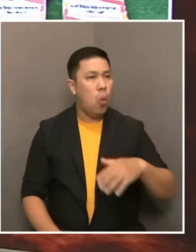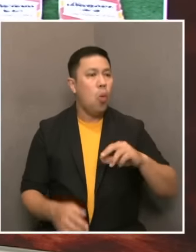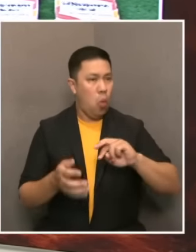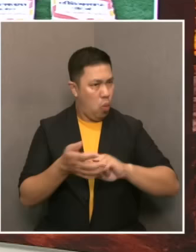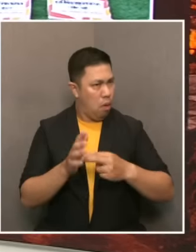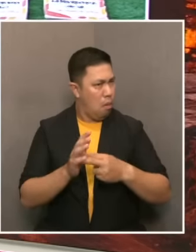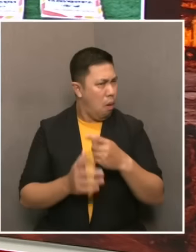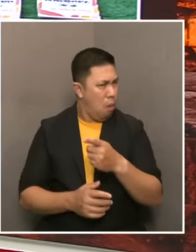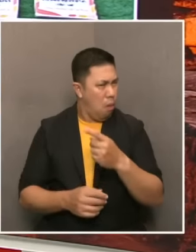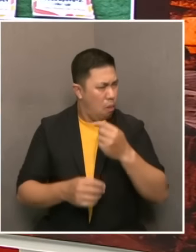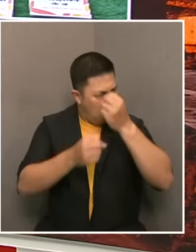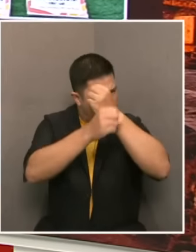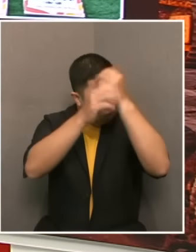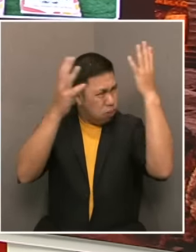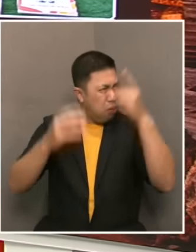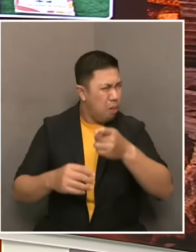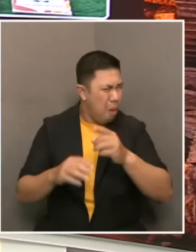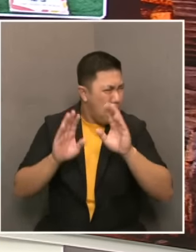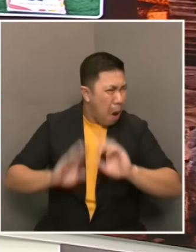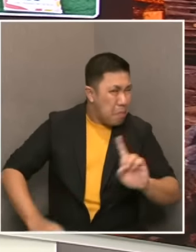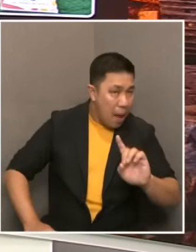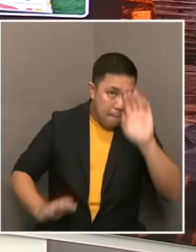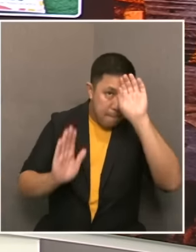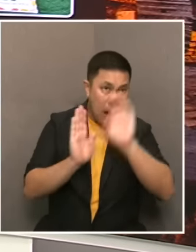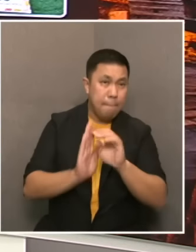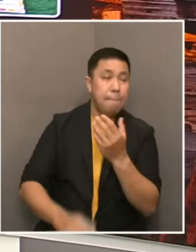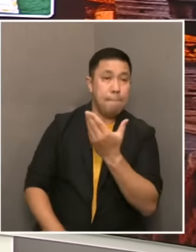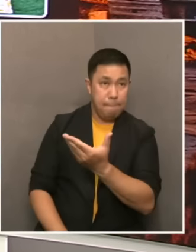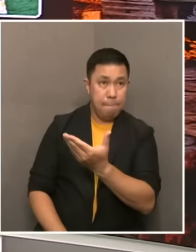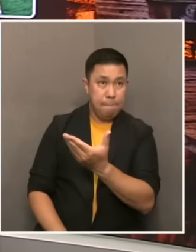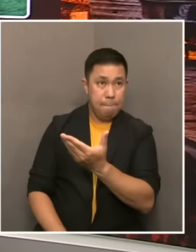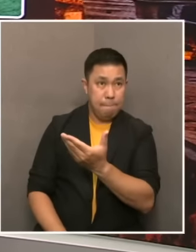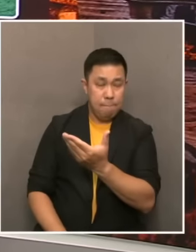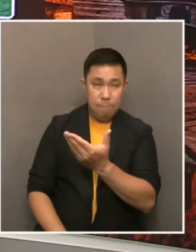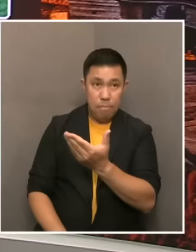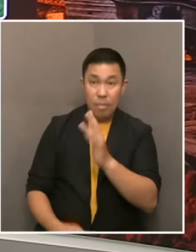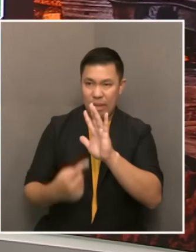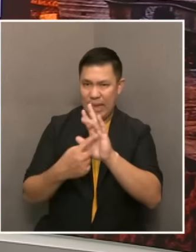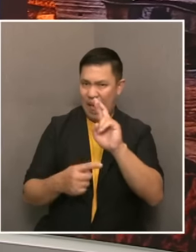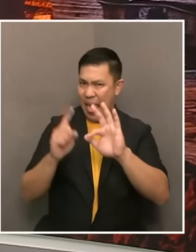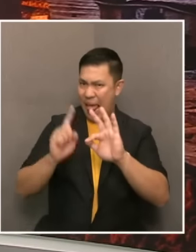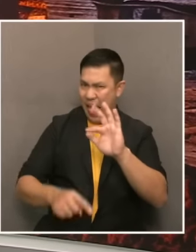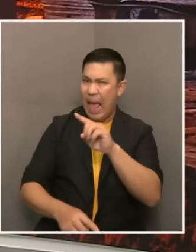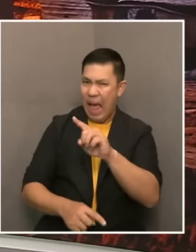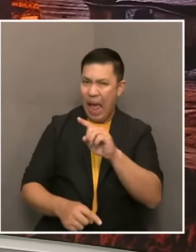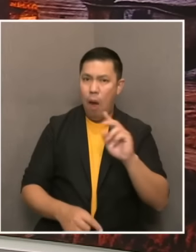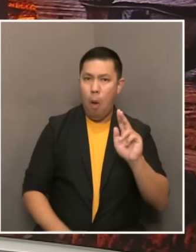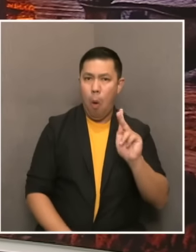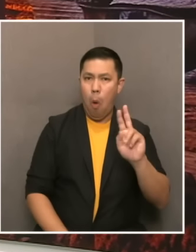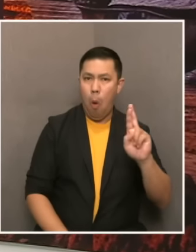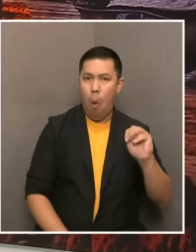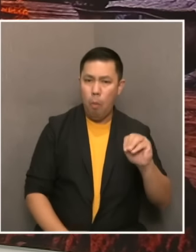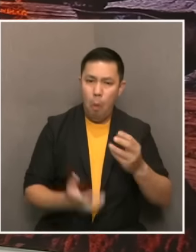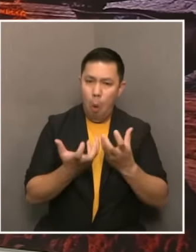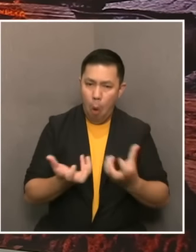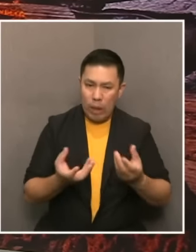จะนึกภาพไม่เห็นว่าเอ้ยมันจะเป็นภาพแบบไหนนี่ให้ดูภาพชัดๆเลยอันนี้คือคือภาพแร่นะครับที่ทางกรมทรัพยากรธรณี